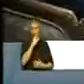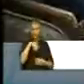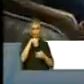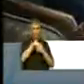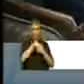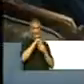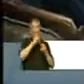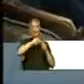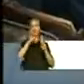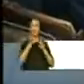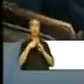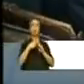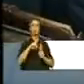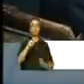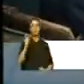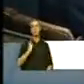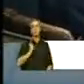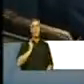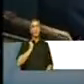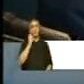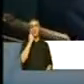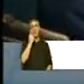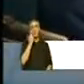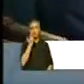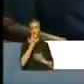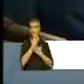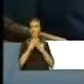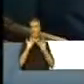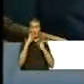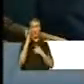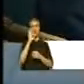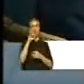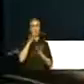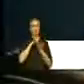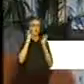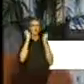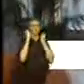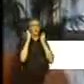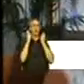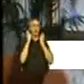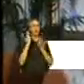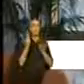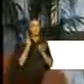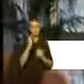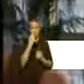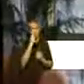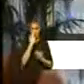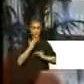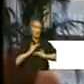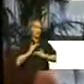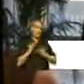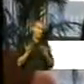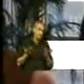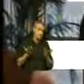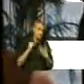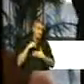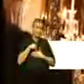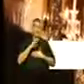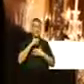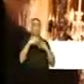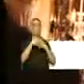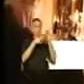וגם בעולם. כולם ממתינים לראות, חלק גדול נמצא עדיין בשוק, חלק ומנסה להקל, גם בארצות